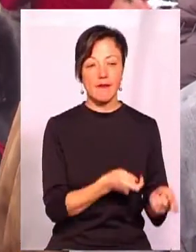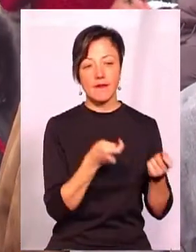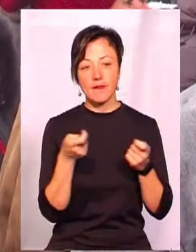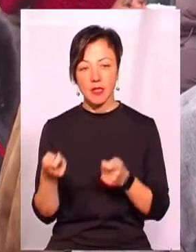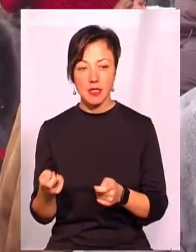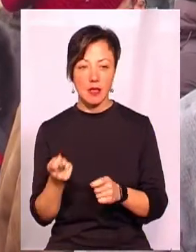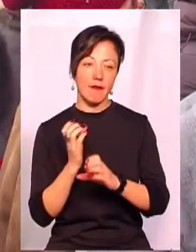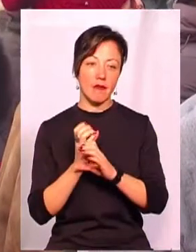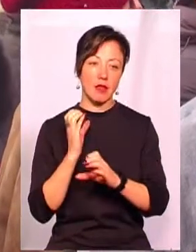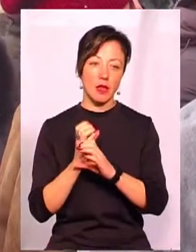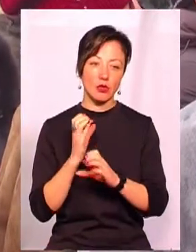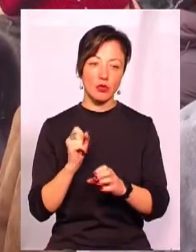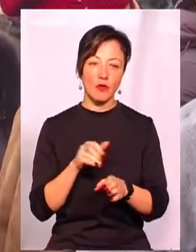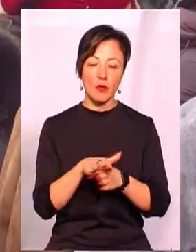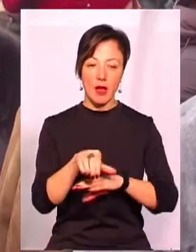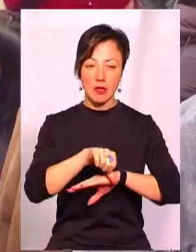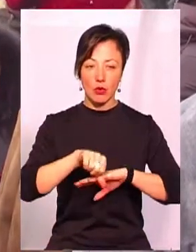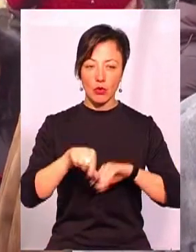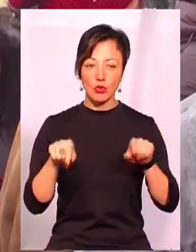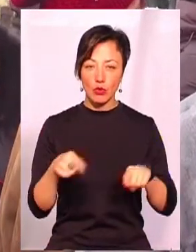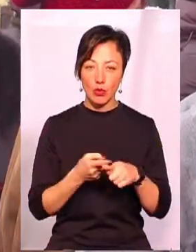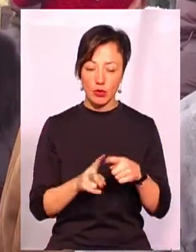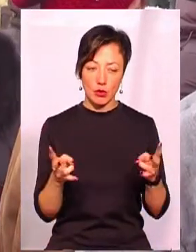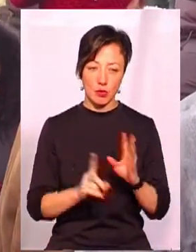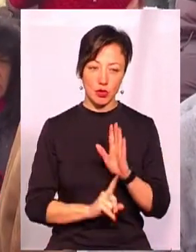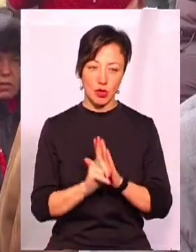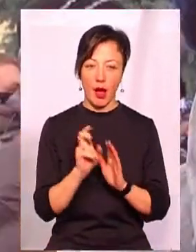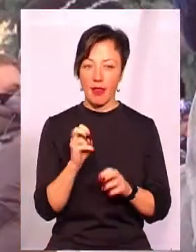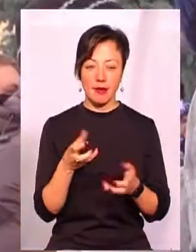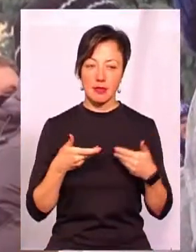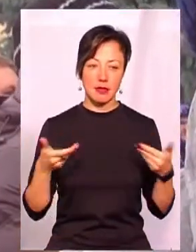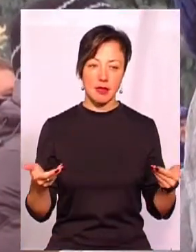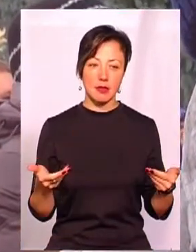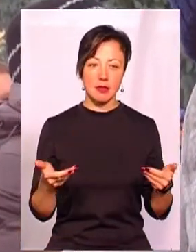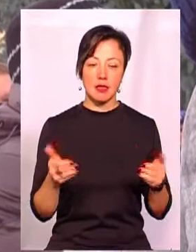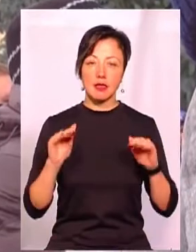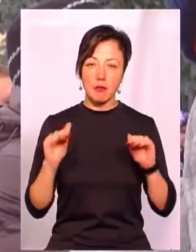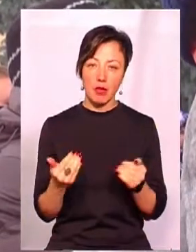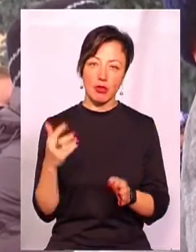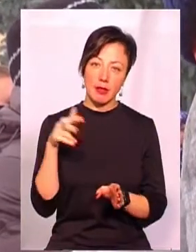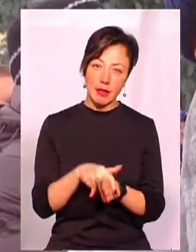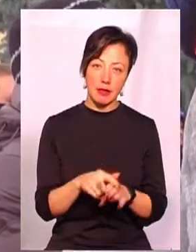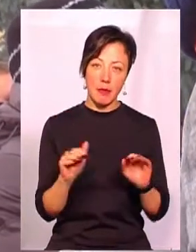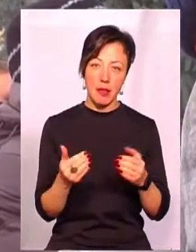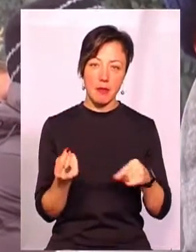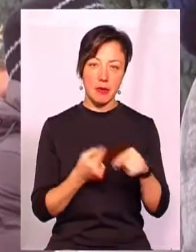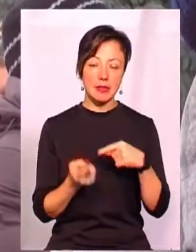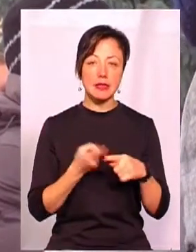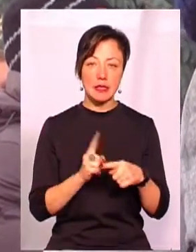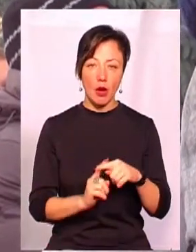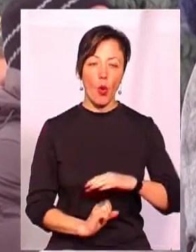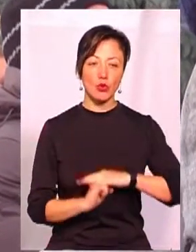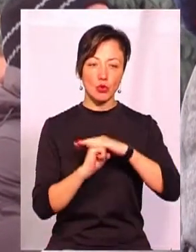вантажу, який відбувається на кордоні. З цього потрібно починати, а не з нас. Зменшити тиск на малий бізнес, тому що це